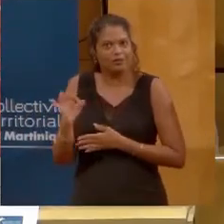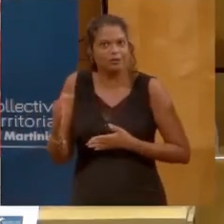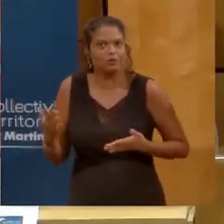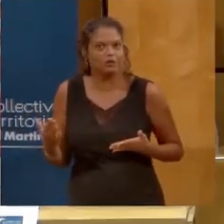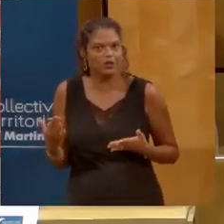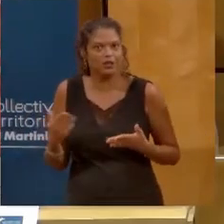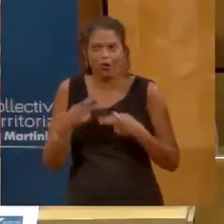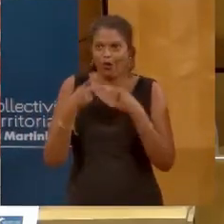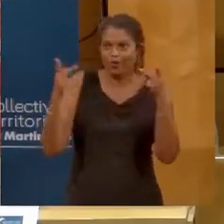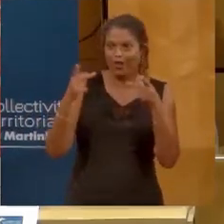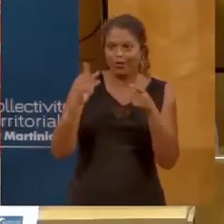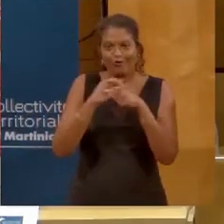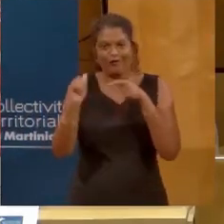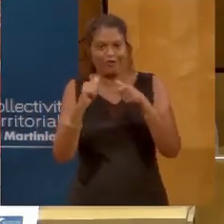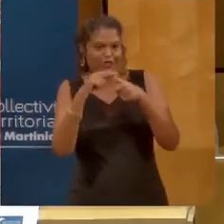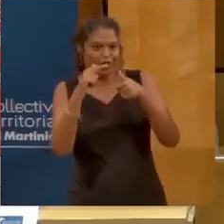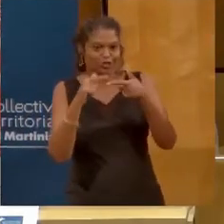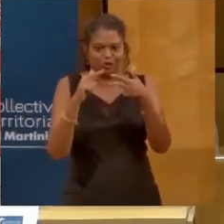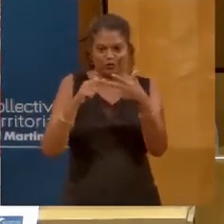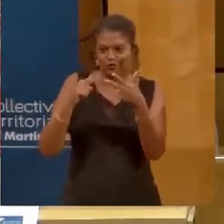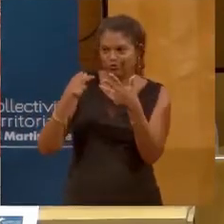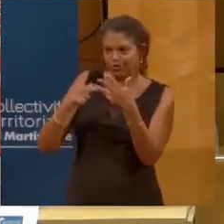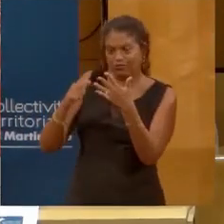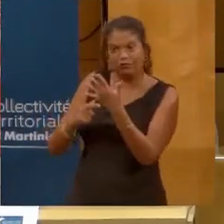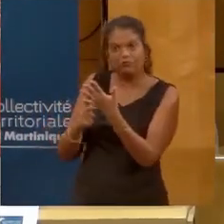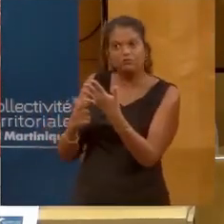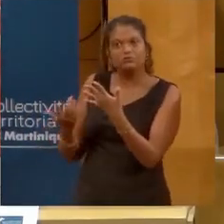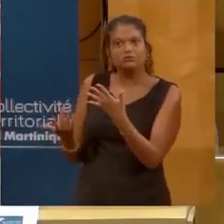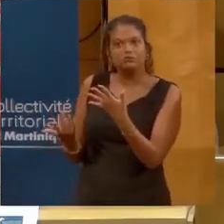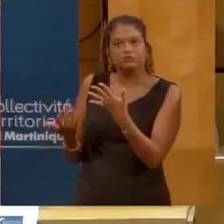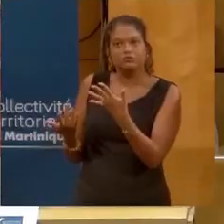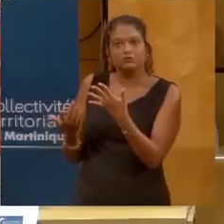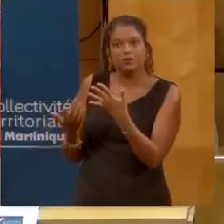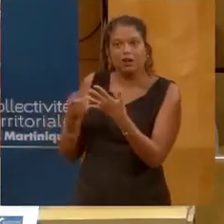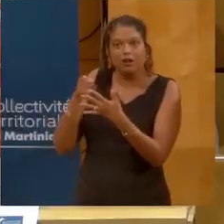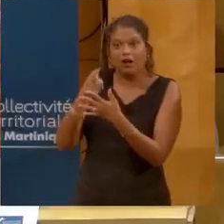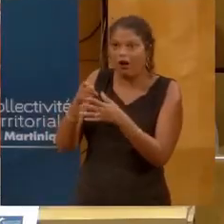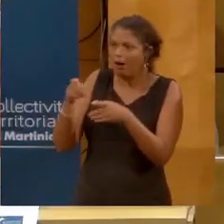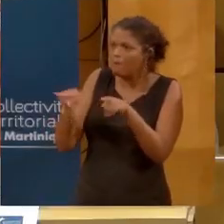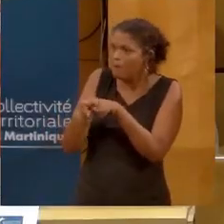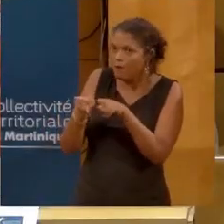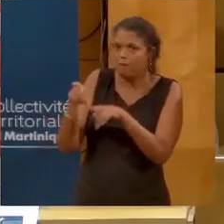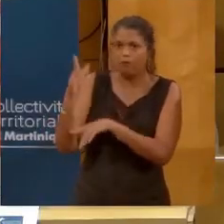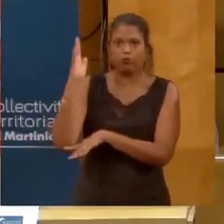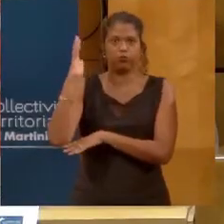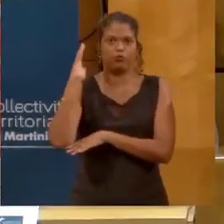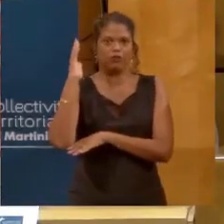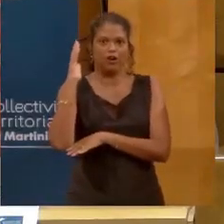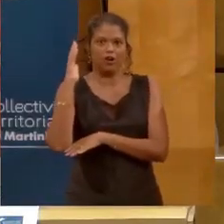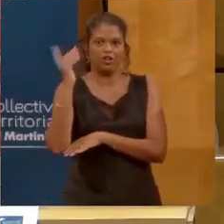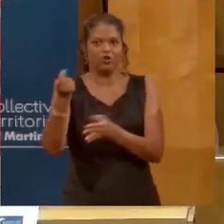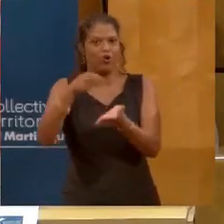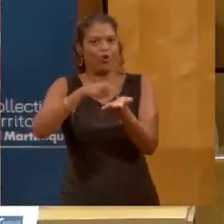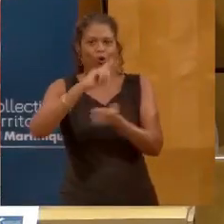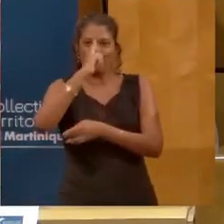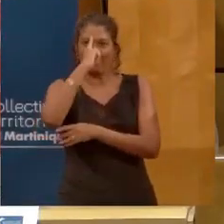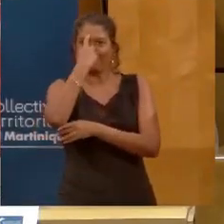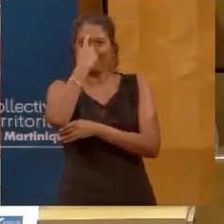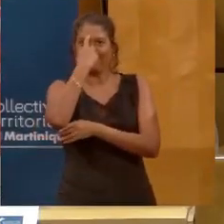ceci, on va faire ça, on va faire cela. On a même fait une grande conférence de presse à Basse-Pointe pour annoncer